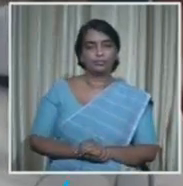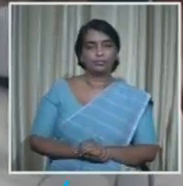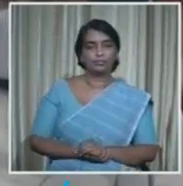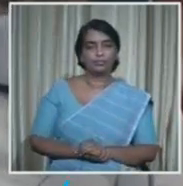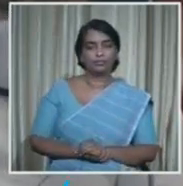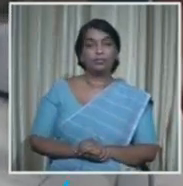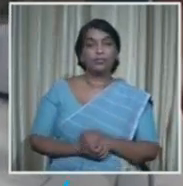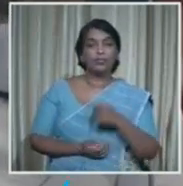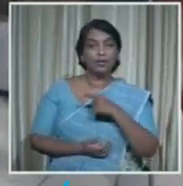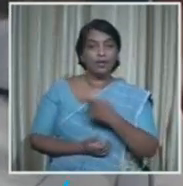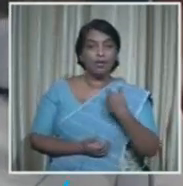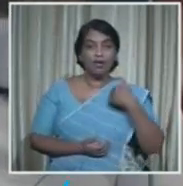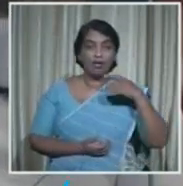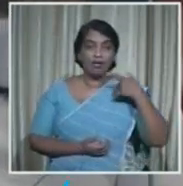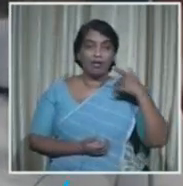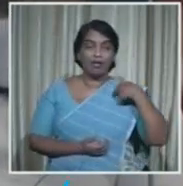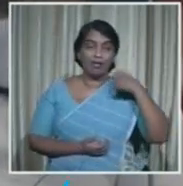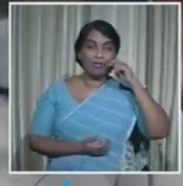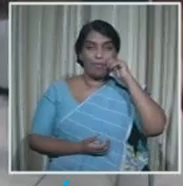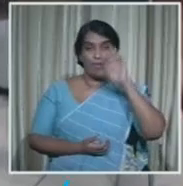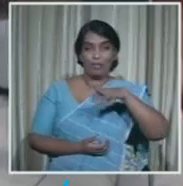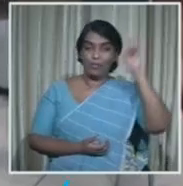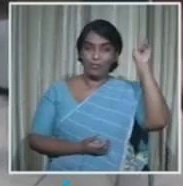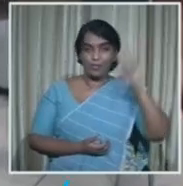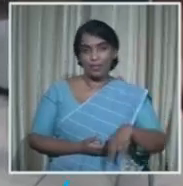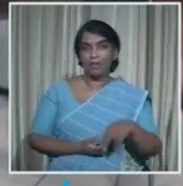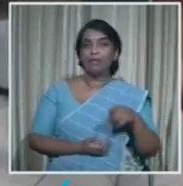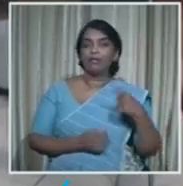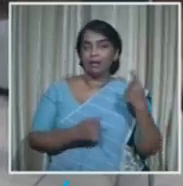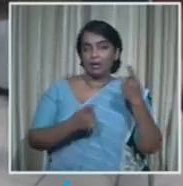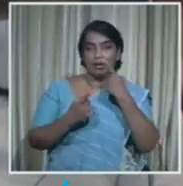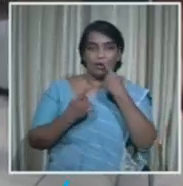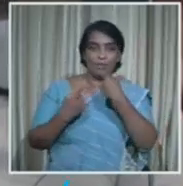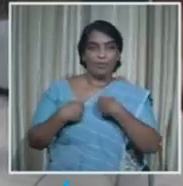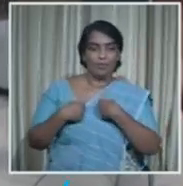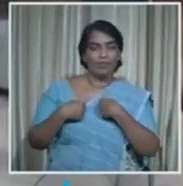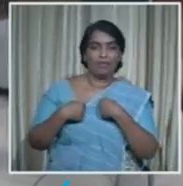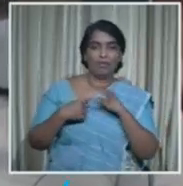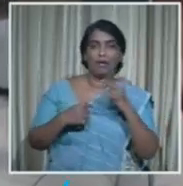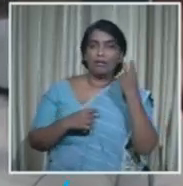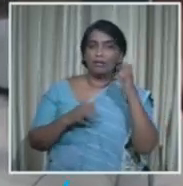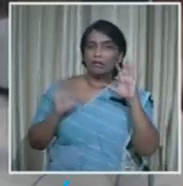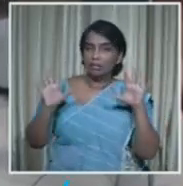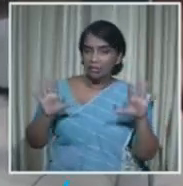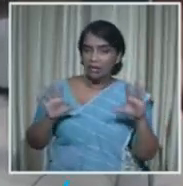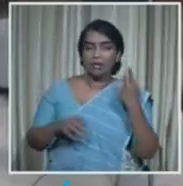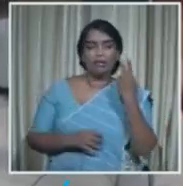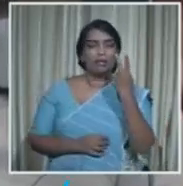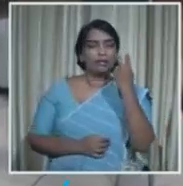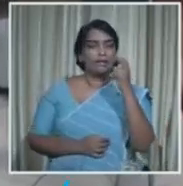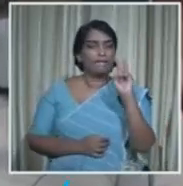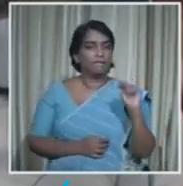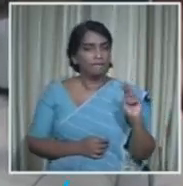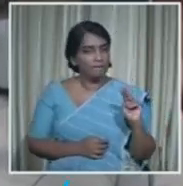මේ අපේ කොල්ලා දිනවන්න කියලා කිව්වා ඒ අරෙන්න 2010 වත් 2020 වත්